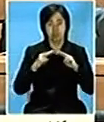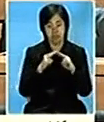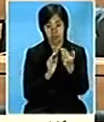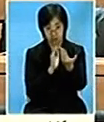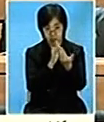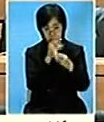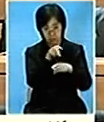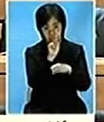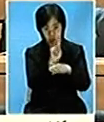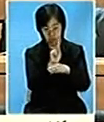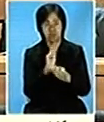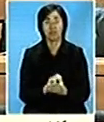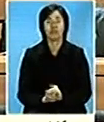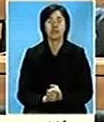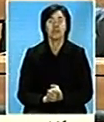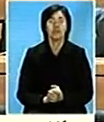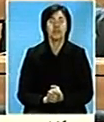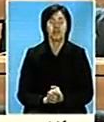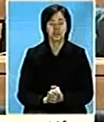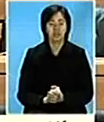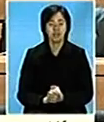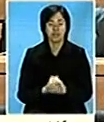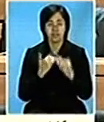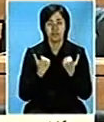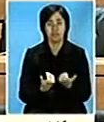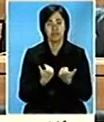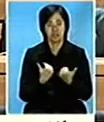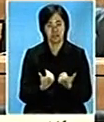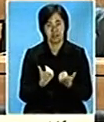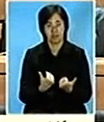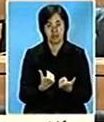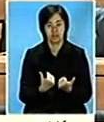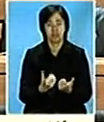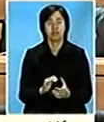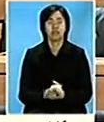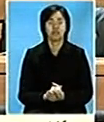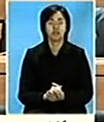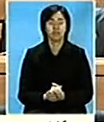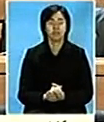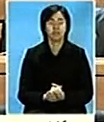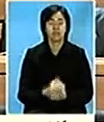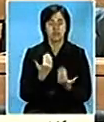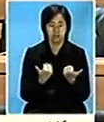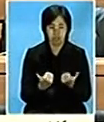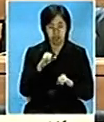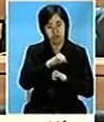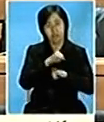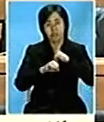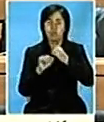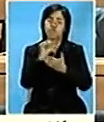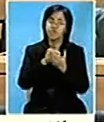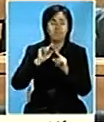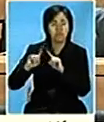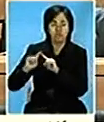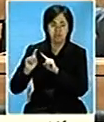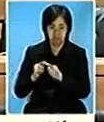านก็คือขณะนี้การก่อสร้างทุกรูปแบบมีค่